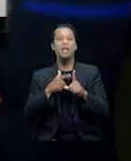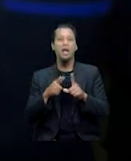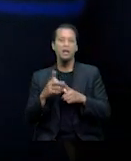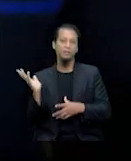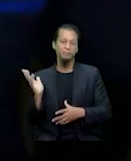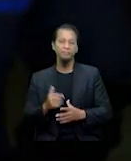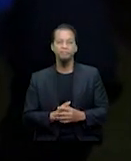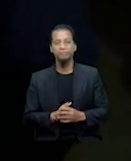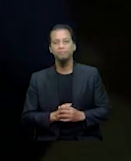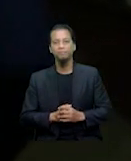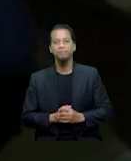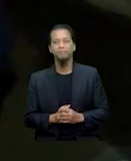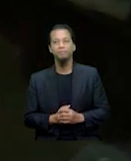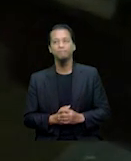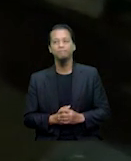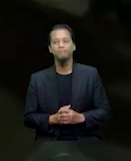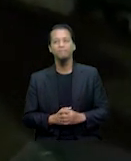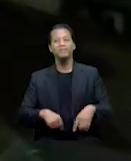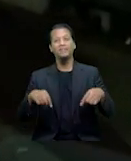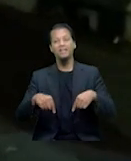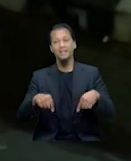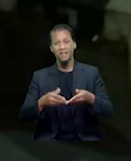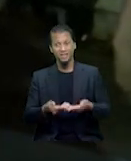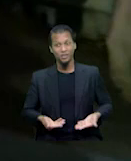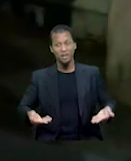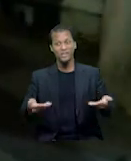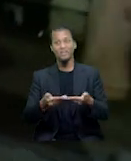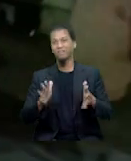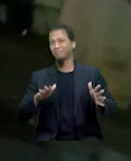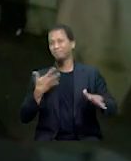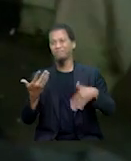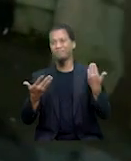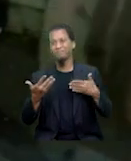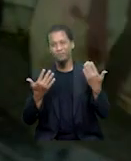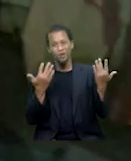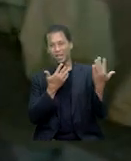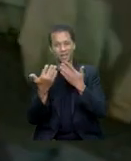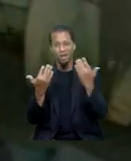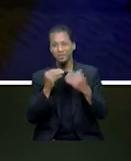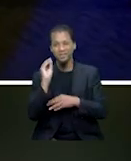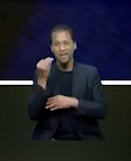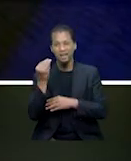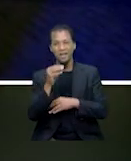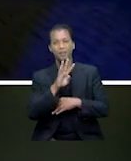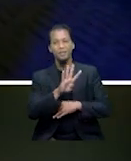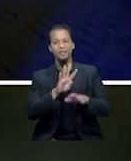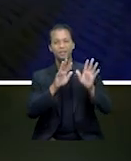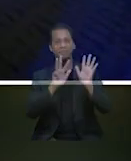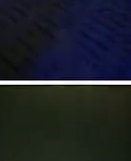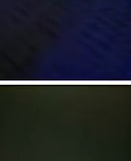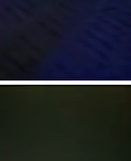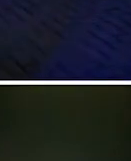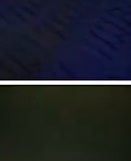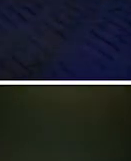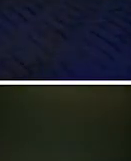Iya Mirza masih dalam suasana perayaan hari ulang tahun DKI Jakarta yang ke-496 sejumlah event dan tempat